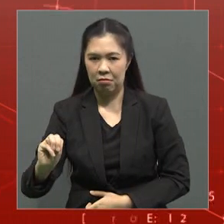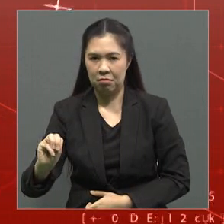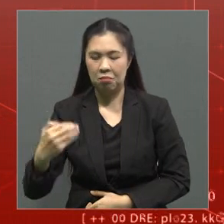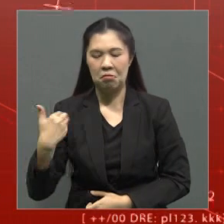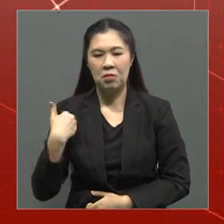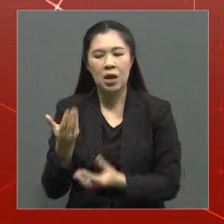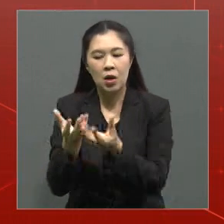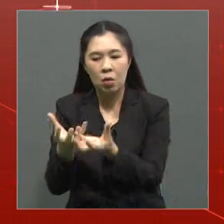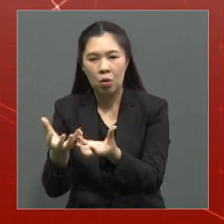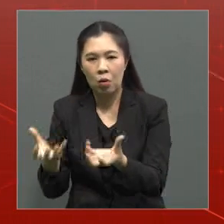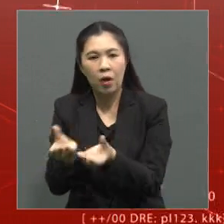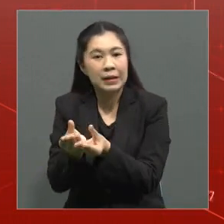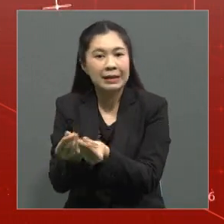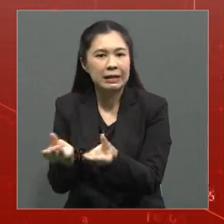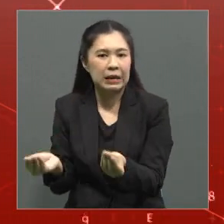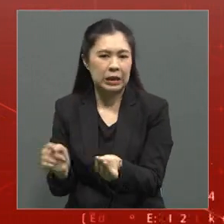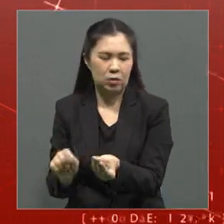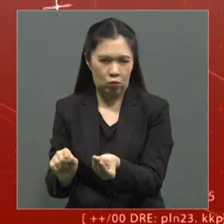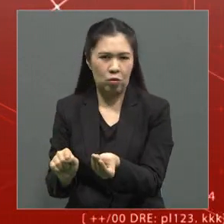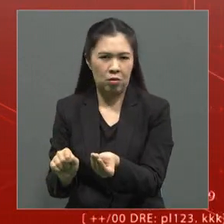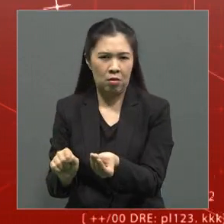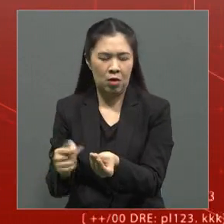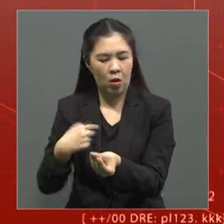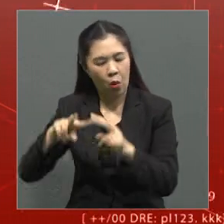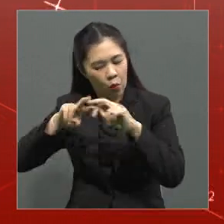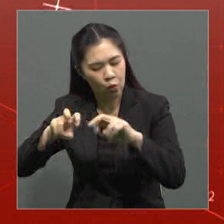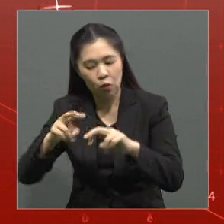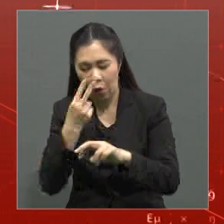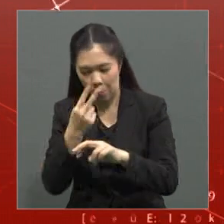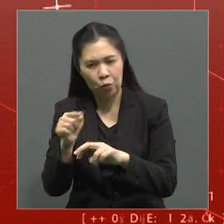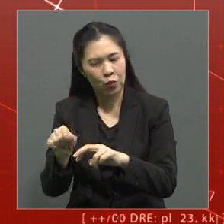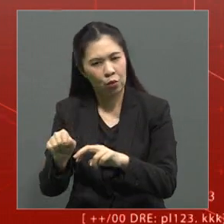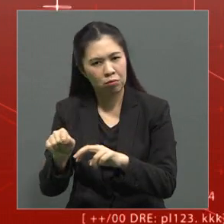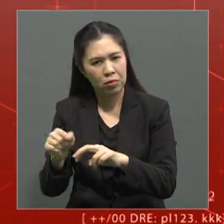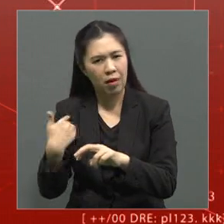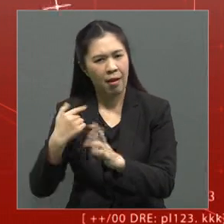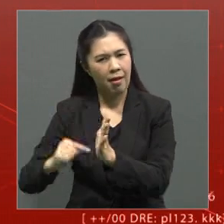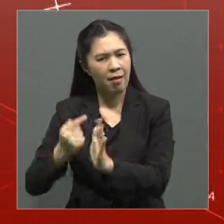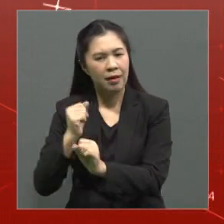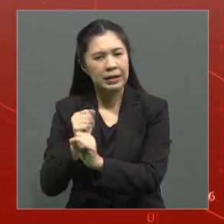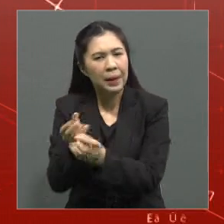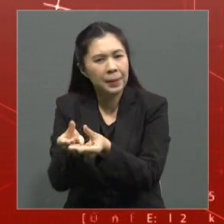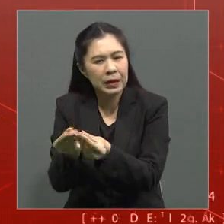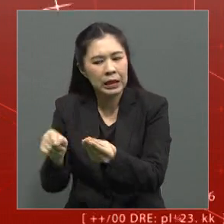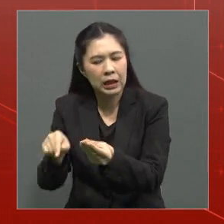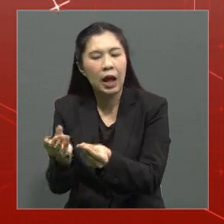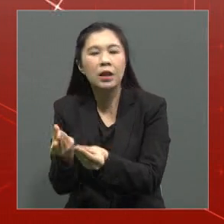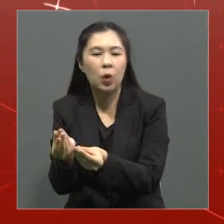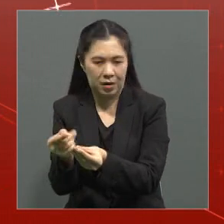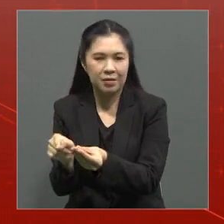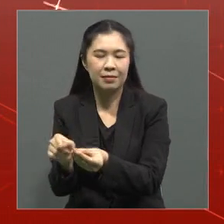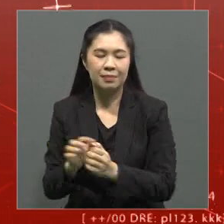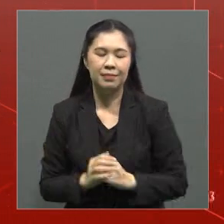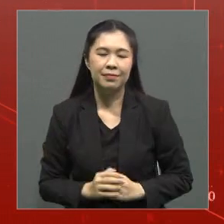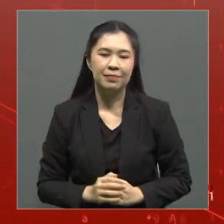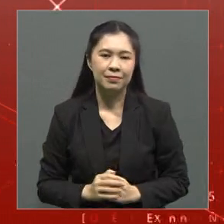ระเบิดคือเจ้าหน้าที่เาบอกว่าไอ้หลุมอันเนี้ยมันสามารถที่จะไปตรวจสอบได้นะคะว่าปริมาณสารตั้งต้นเมันมีอยู่เท่าไหร่นั่นเองอก็